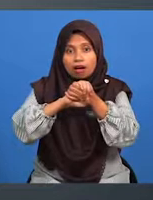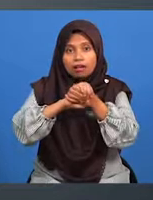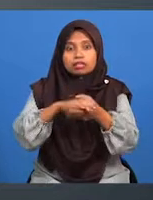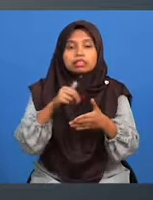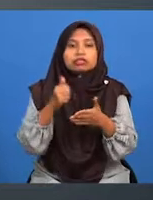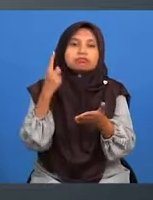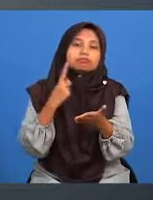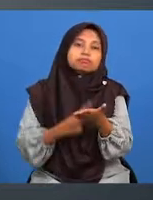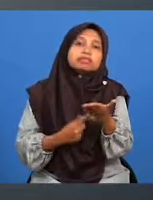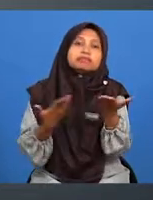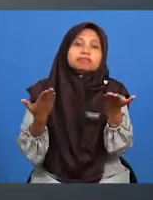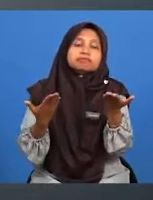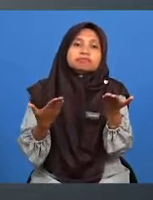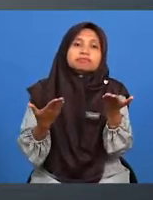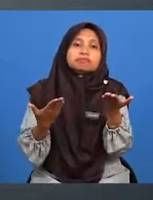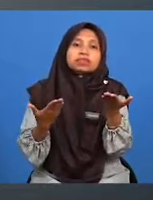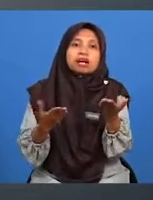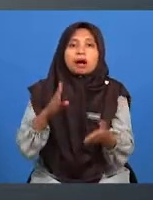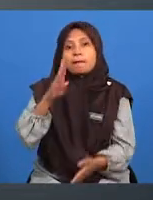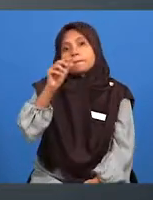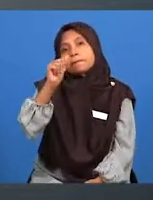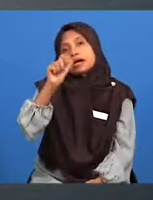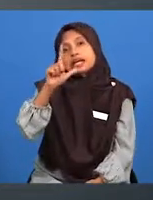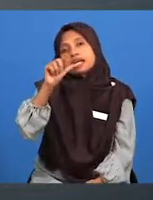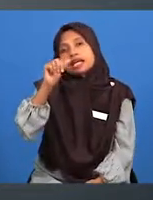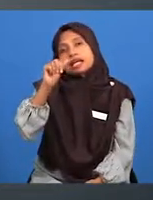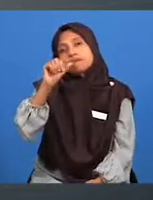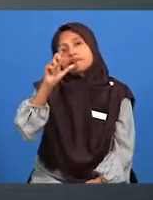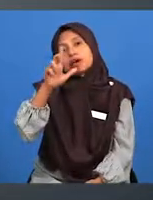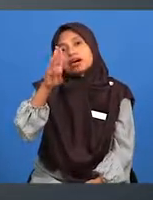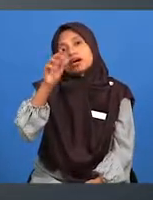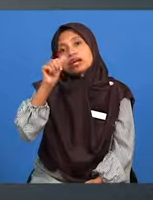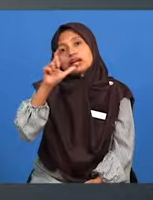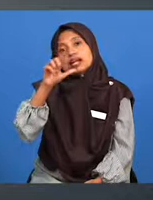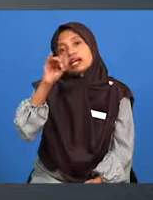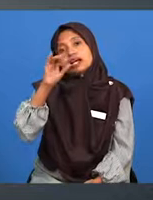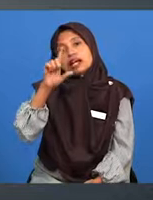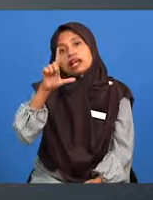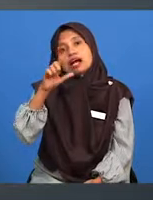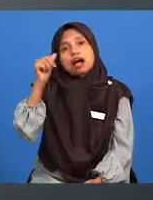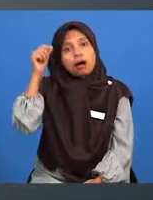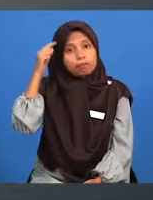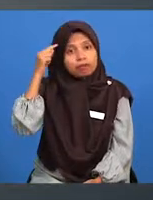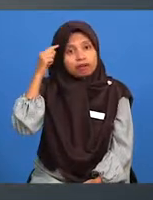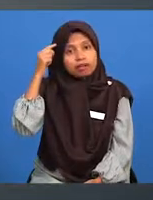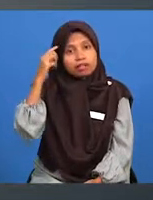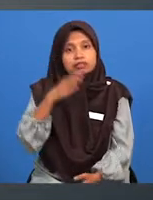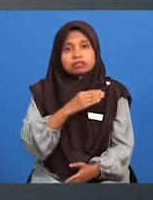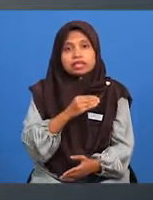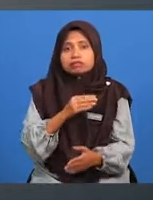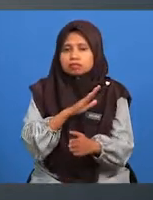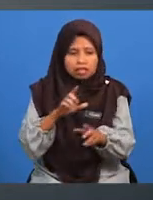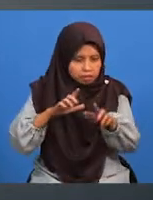apa murid-murid? Baligh, berakal serta tidak dipaksa. Syarat yang kedua